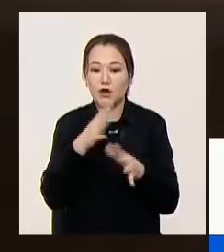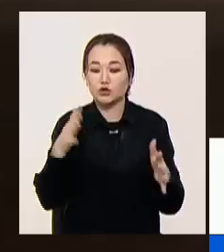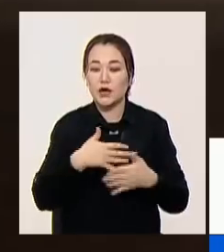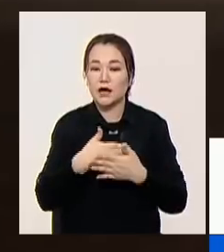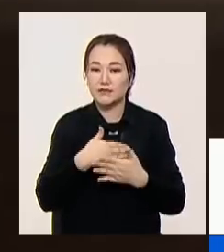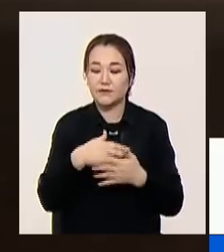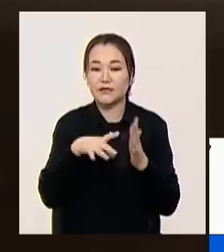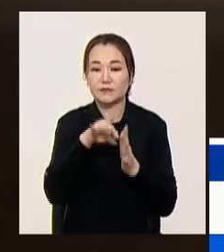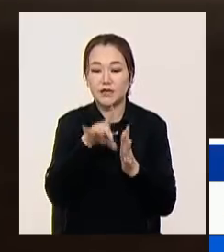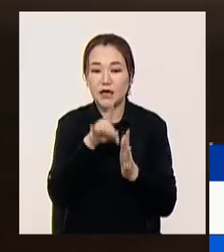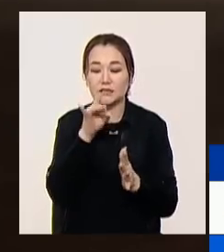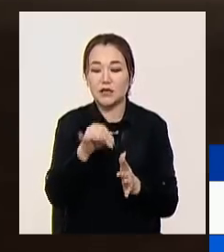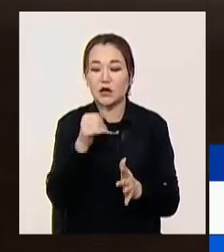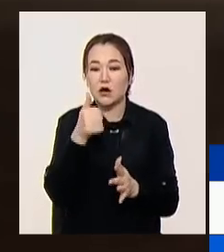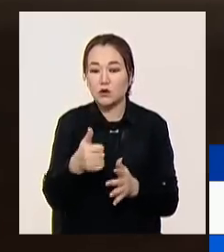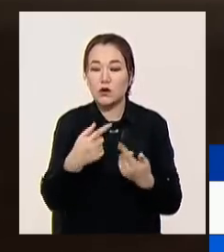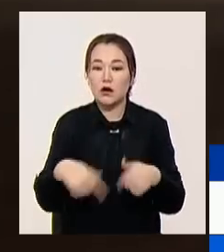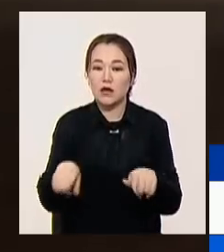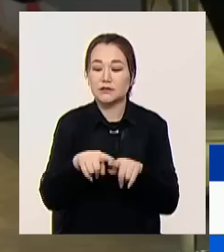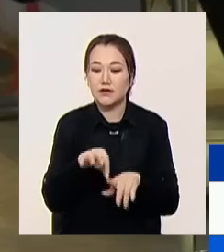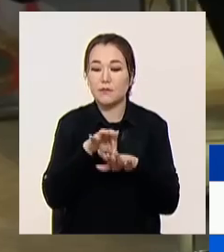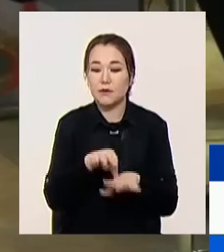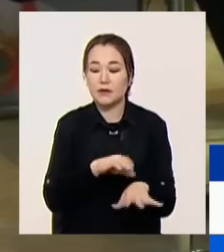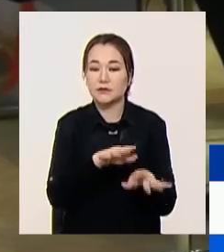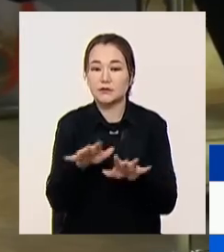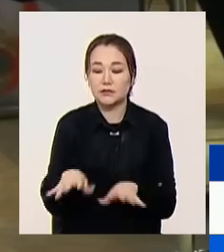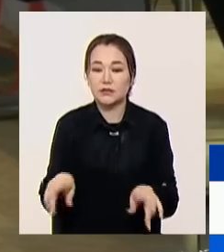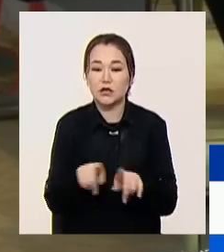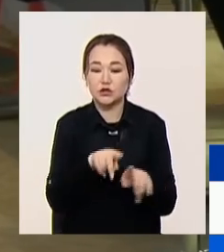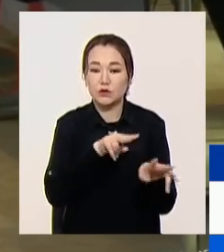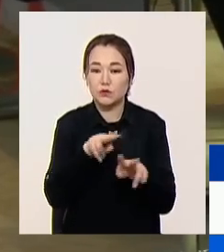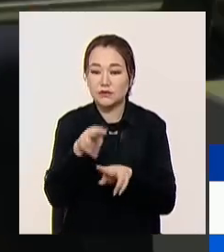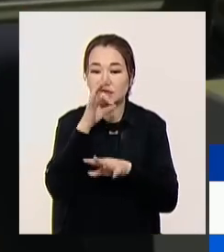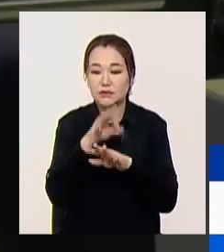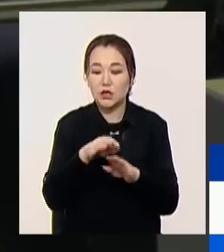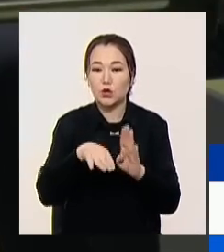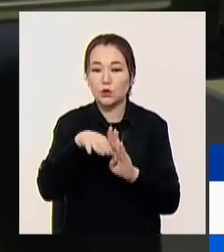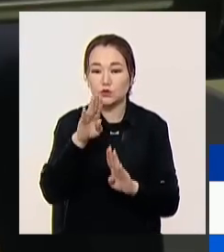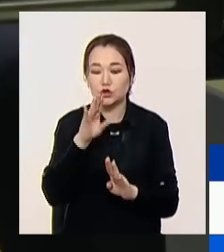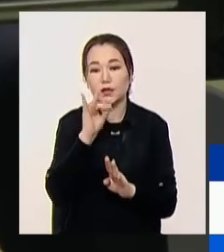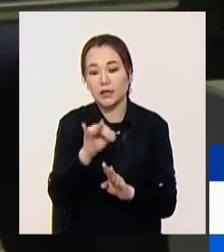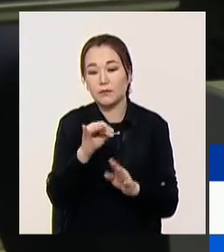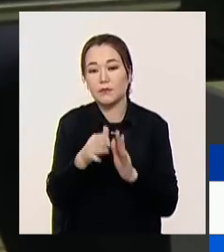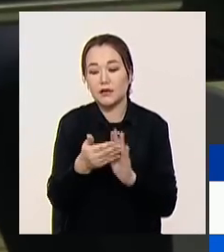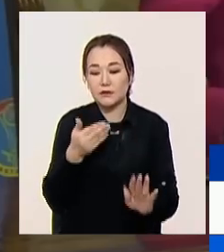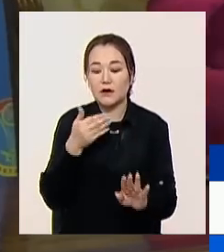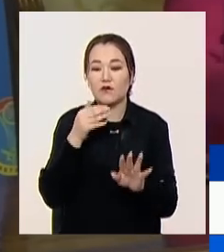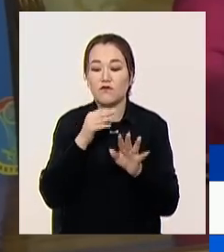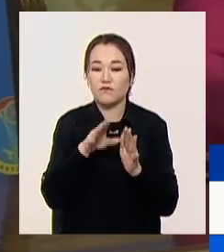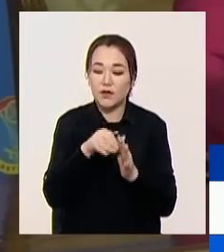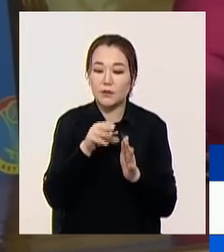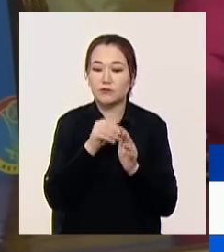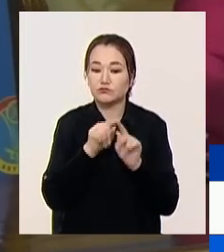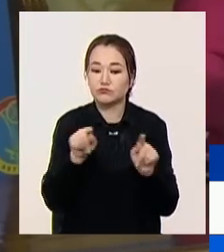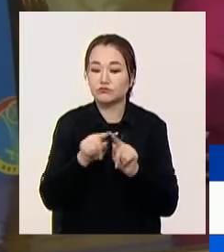активность избирателей и хорошую организацию процесса. Также наблюдатели оценили положительно и предвыборную агитацию кандидатов